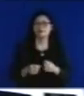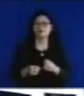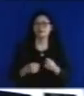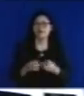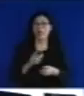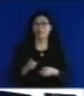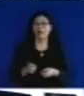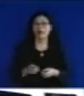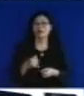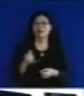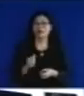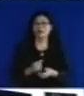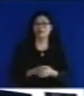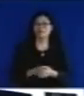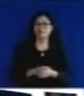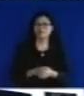mendata biar